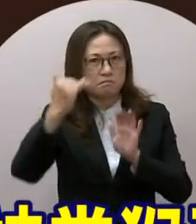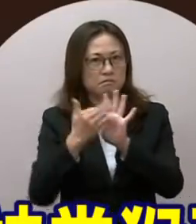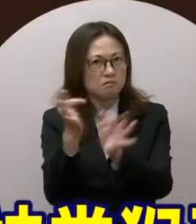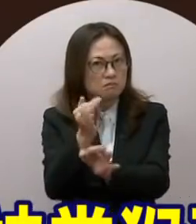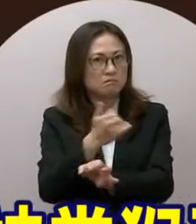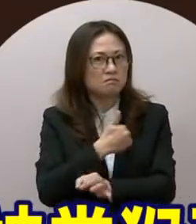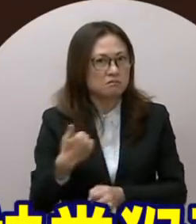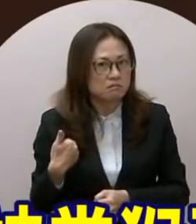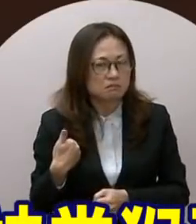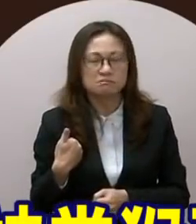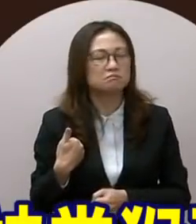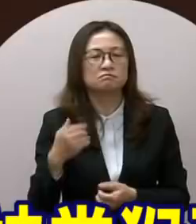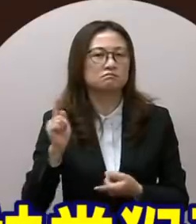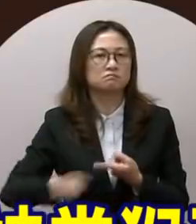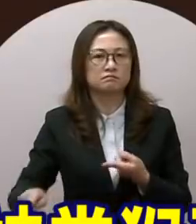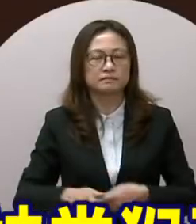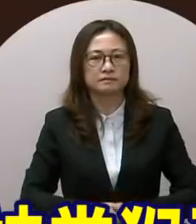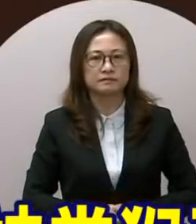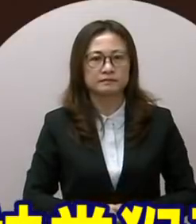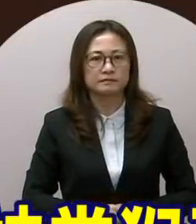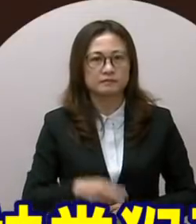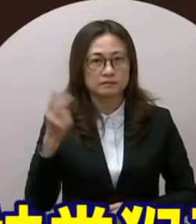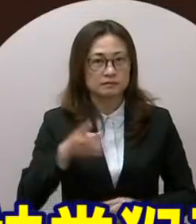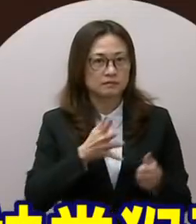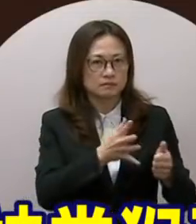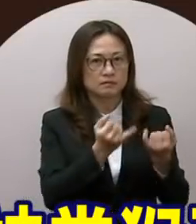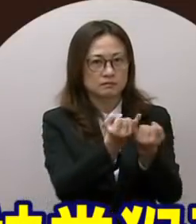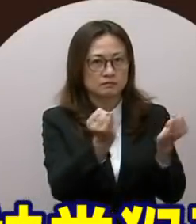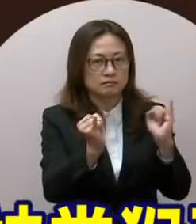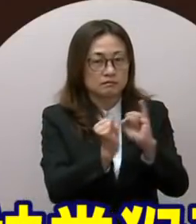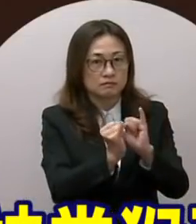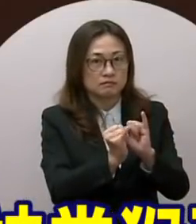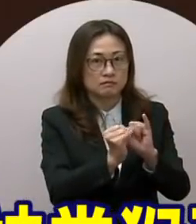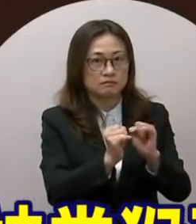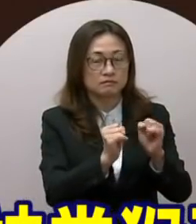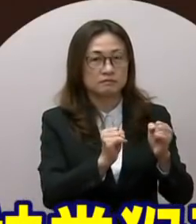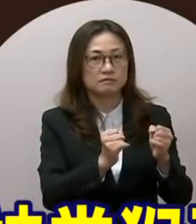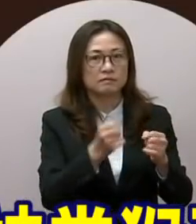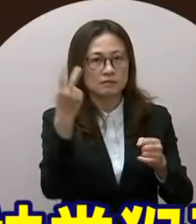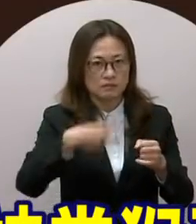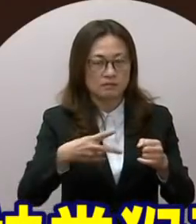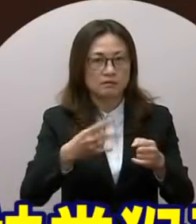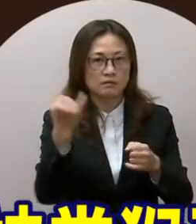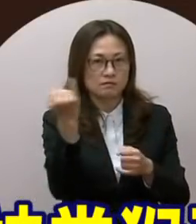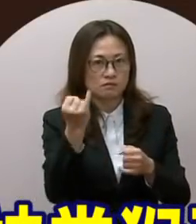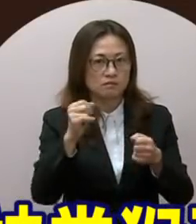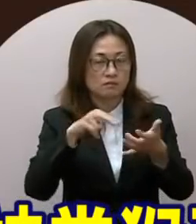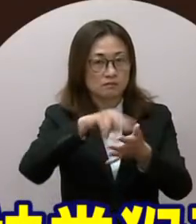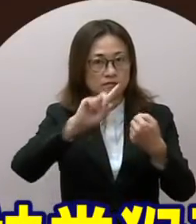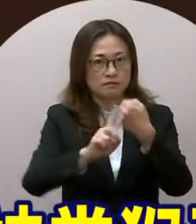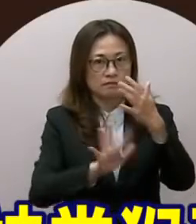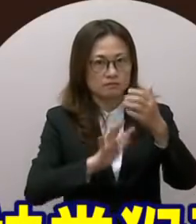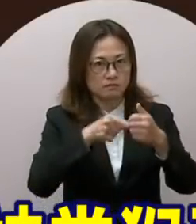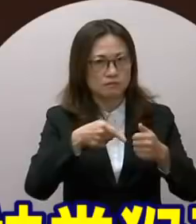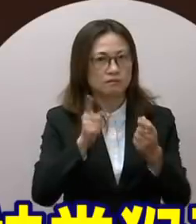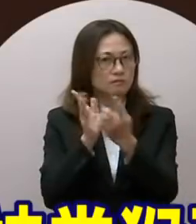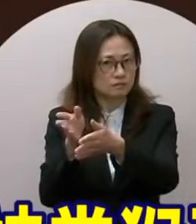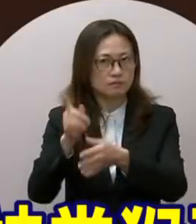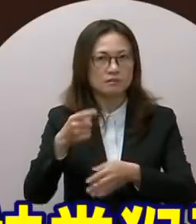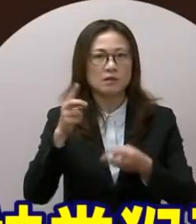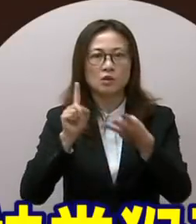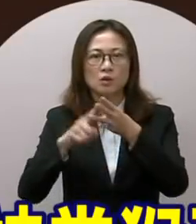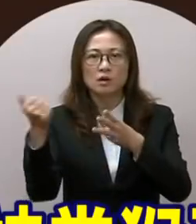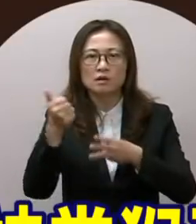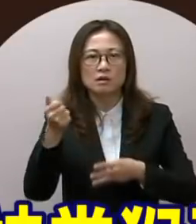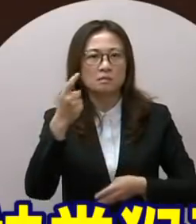民进党的女权立委和副团们，对于王必胜的说谎和外遇，为何选择沉